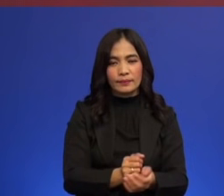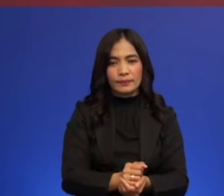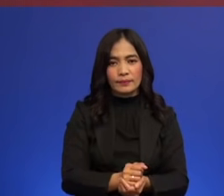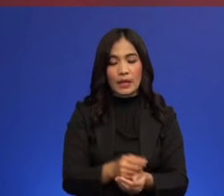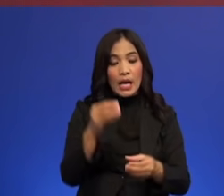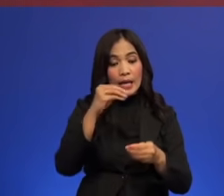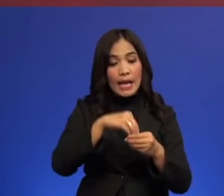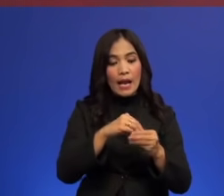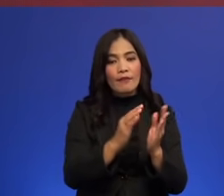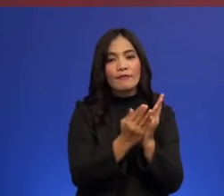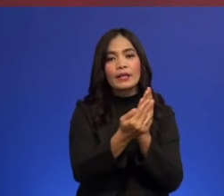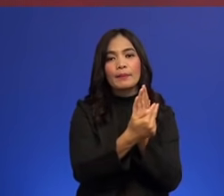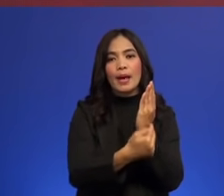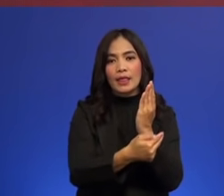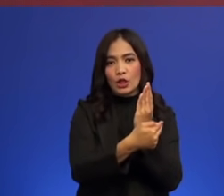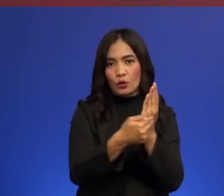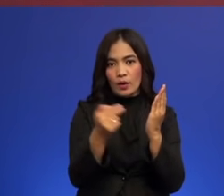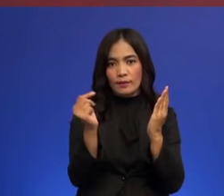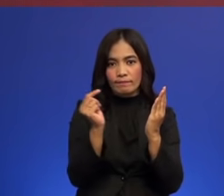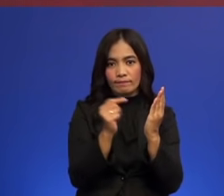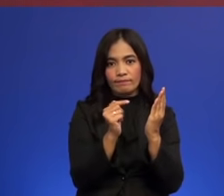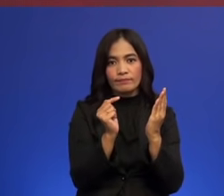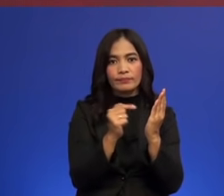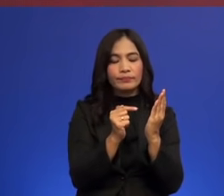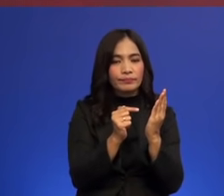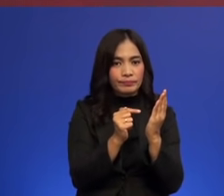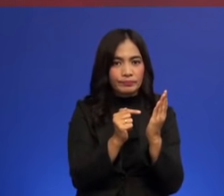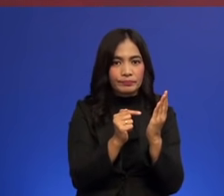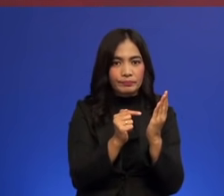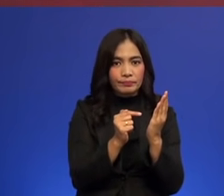Di dalam firman Tuhan, ya saudaraku,